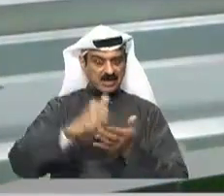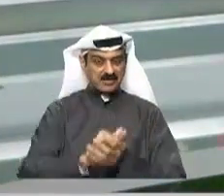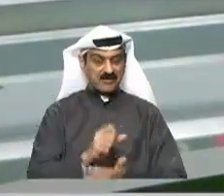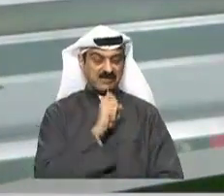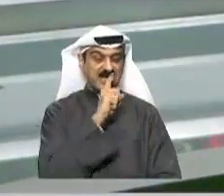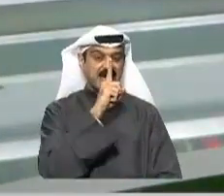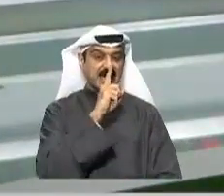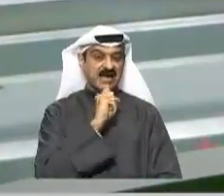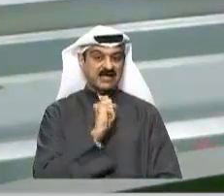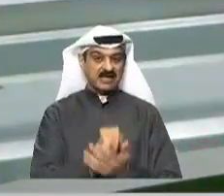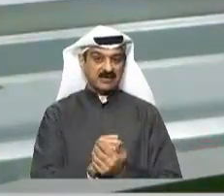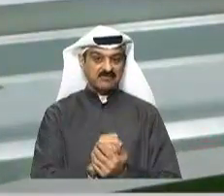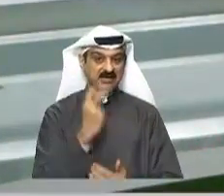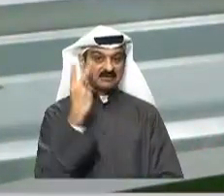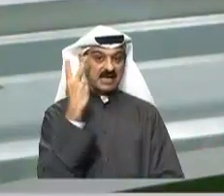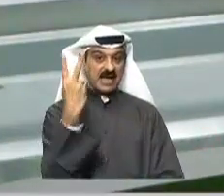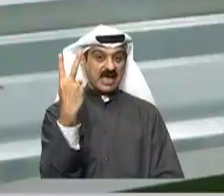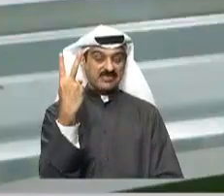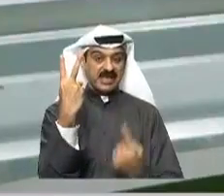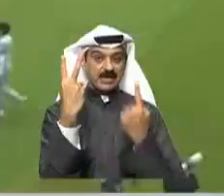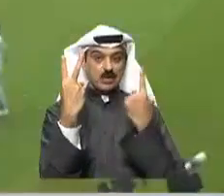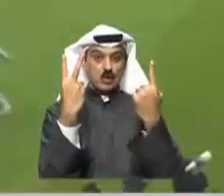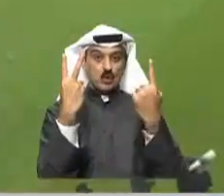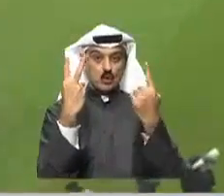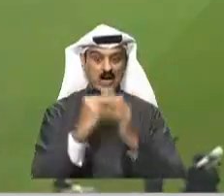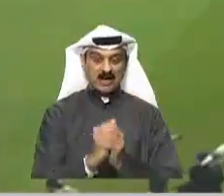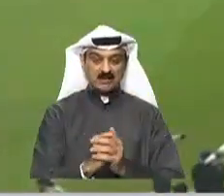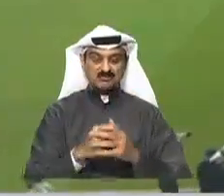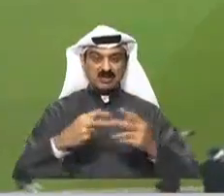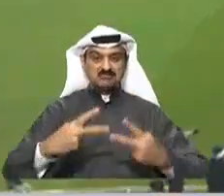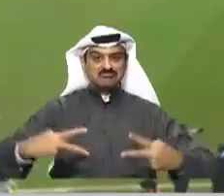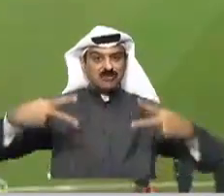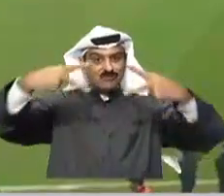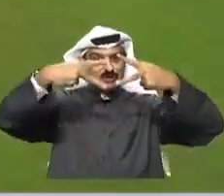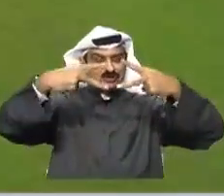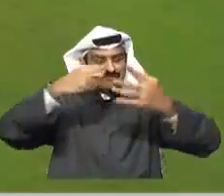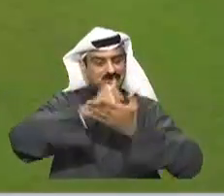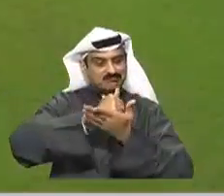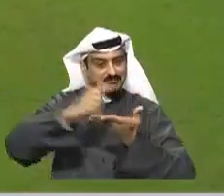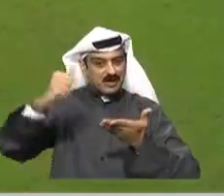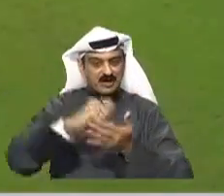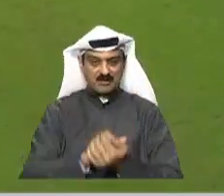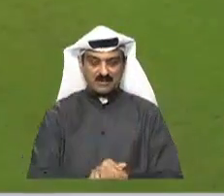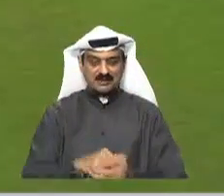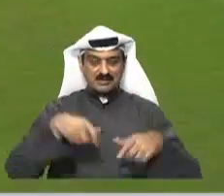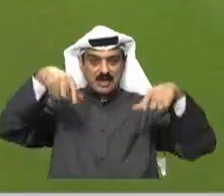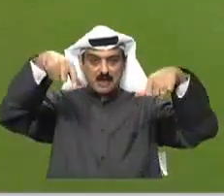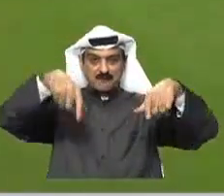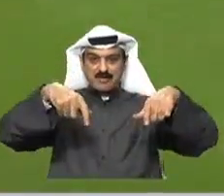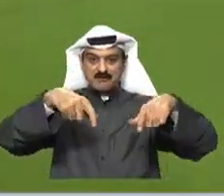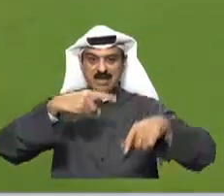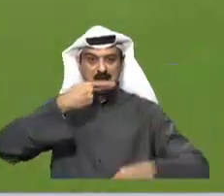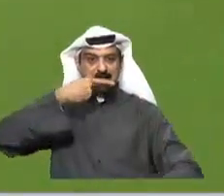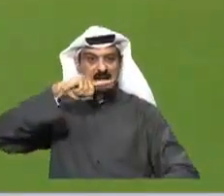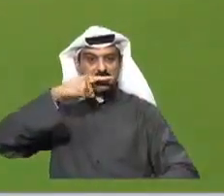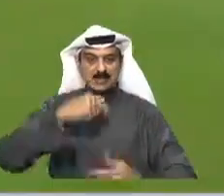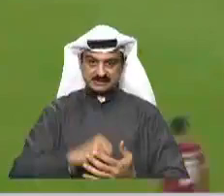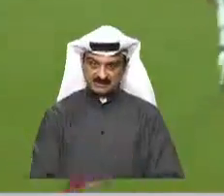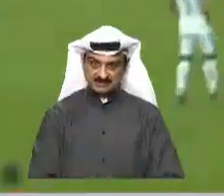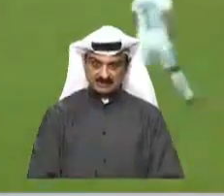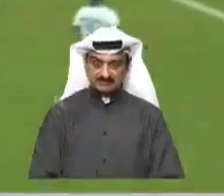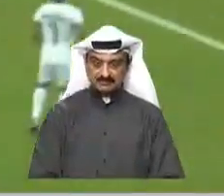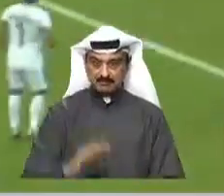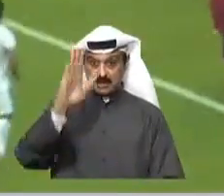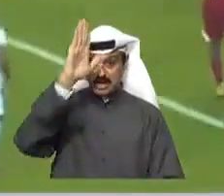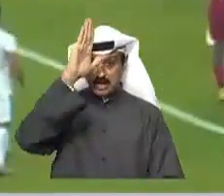القطري بهدفين مقابل هدف في الدور النصف النهائي الذي أقيم على ملعب البصرة الدولي. تقدمت العراق